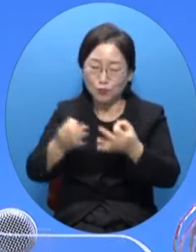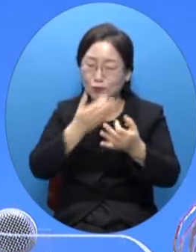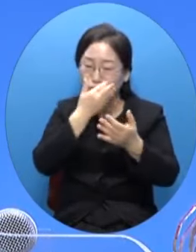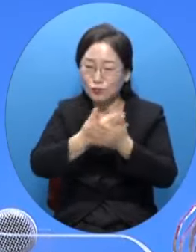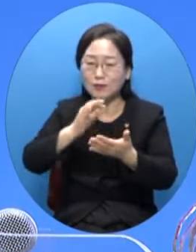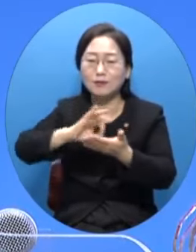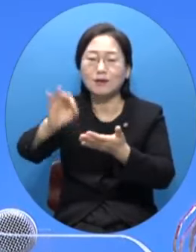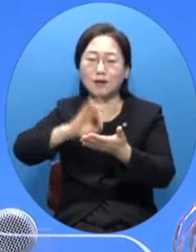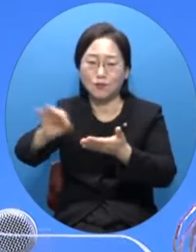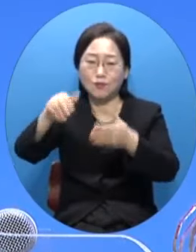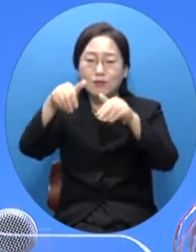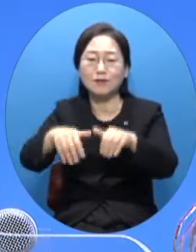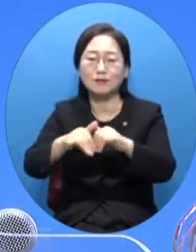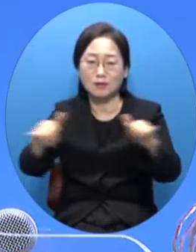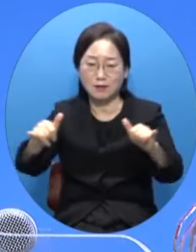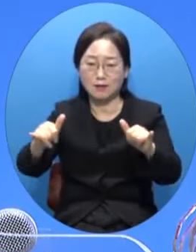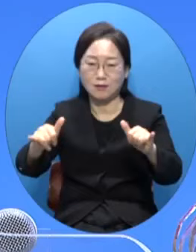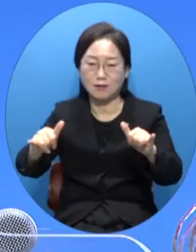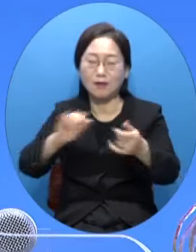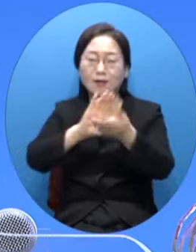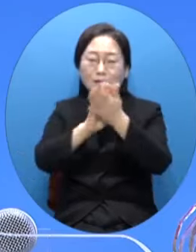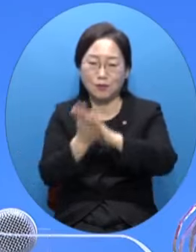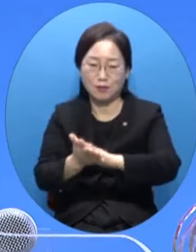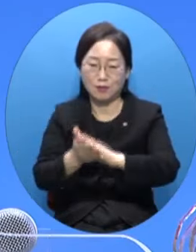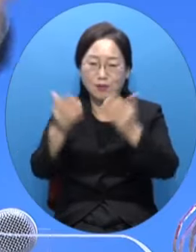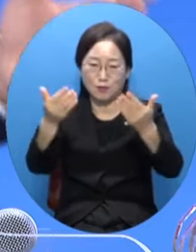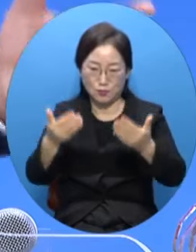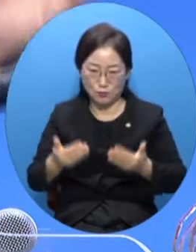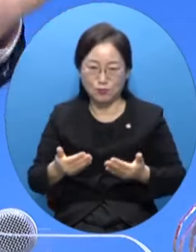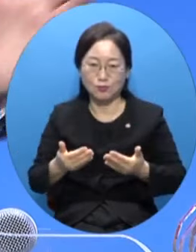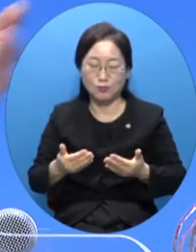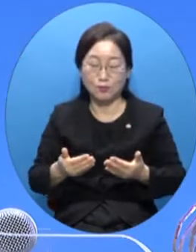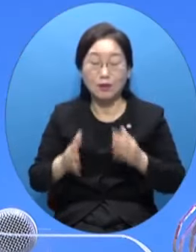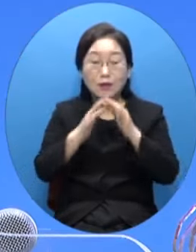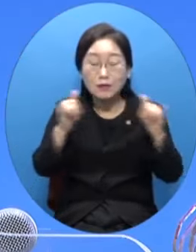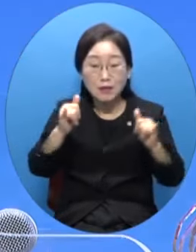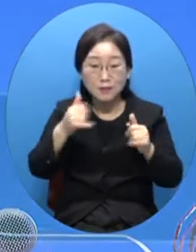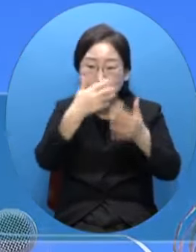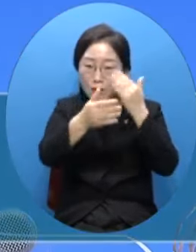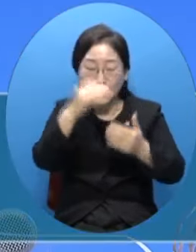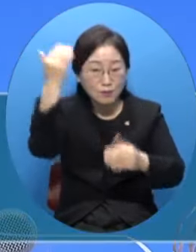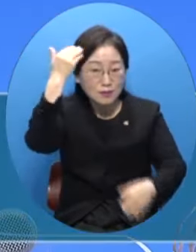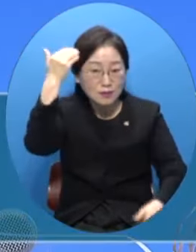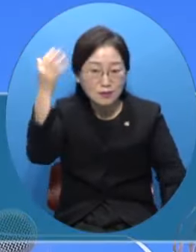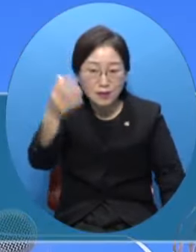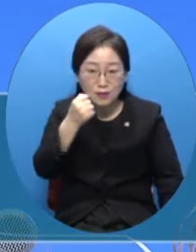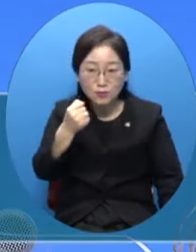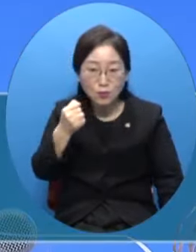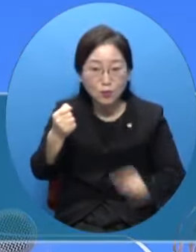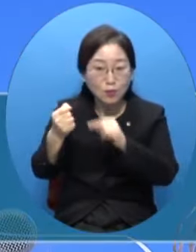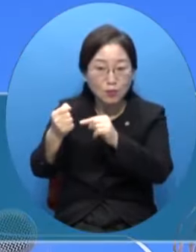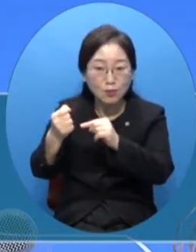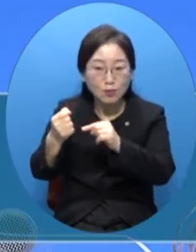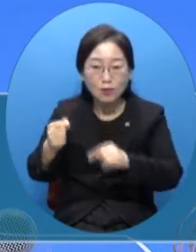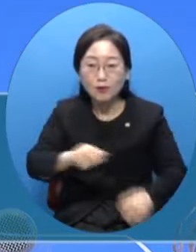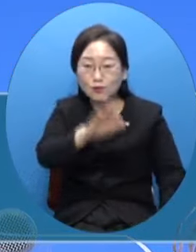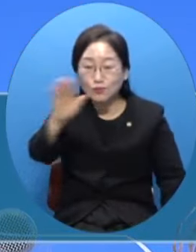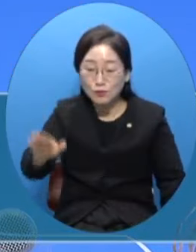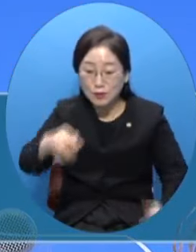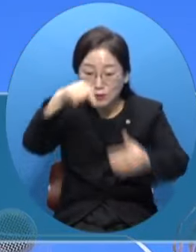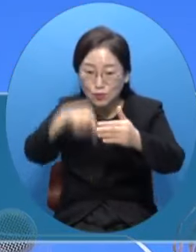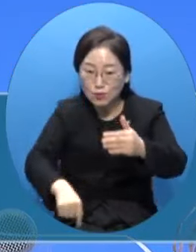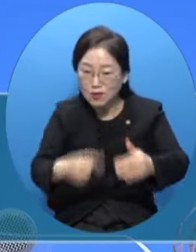일꾼으로 우리를 만들어 주셔야 되는 것입니다. 인간의 경험과 지식으로는 우리에 있는 가시를